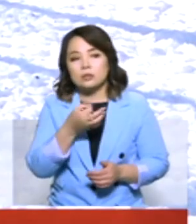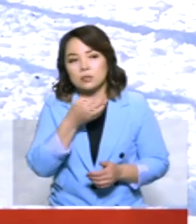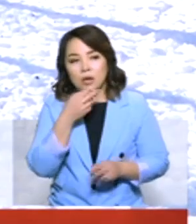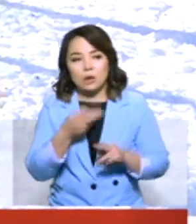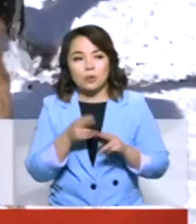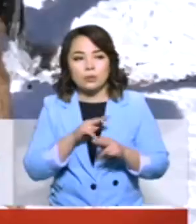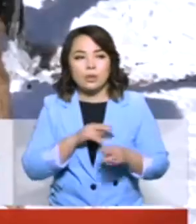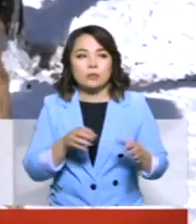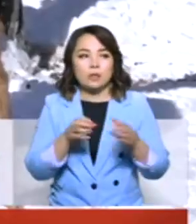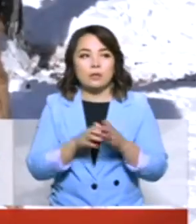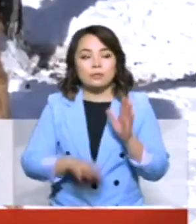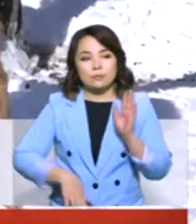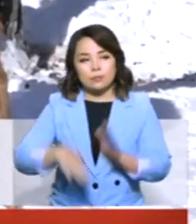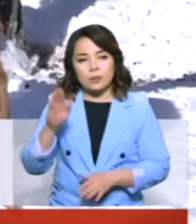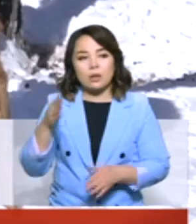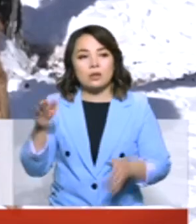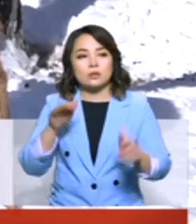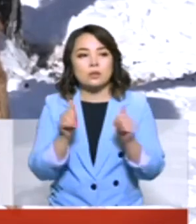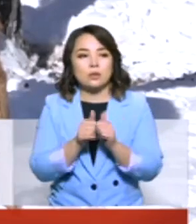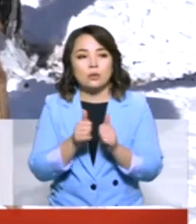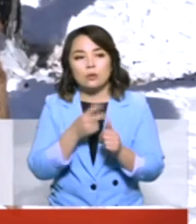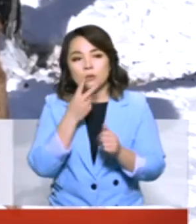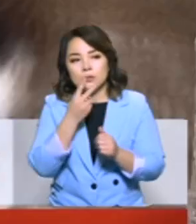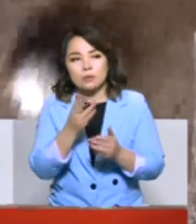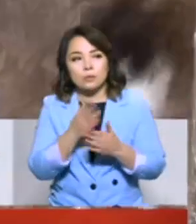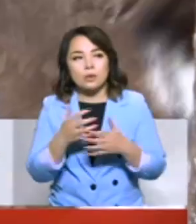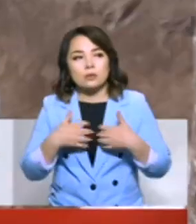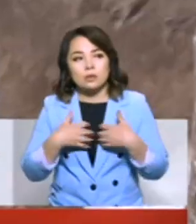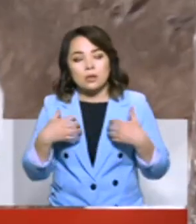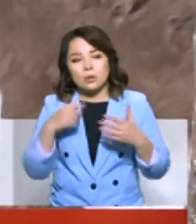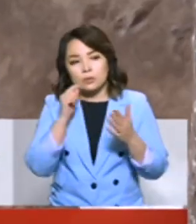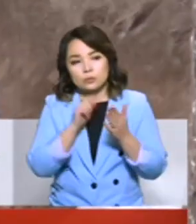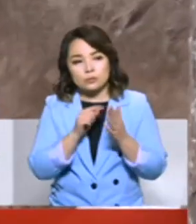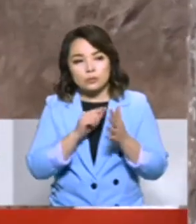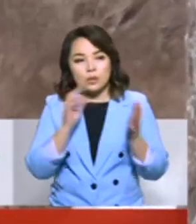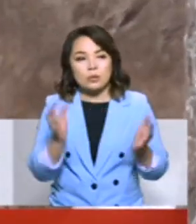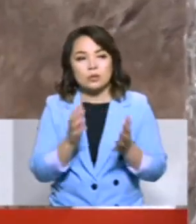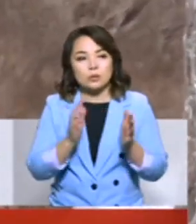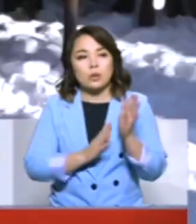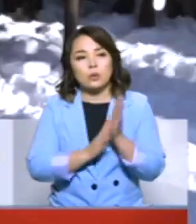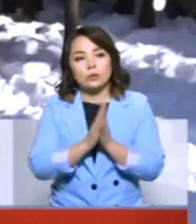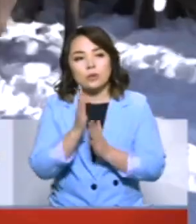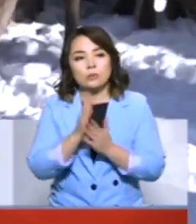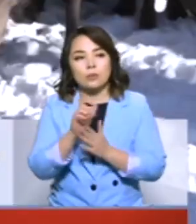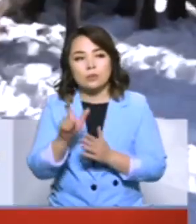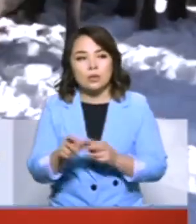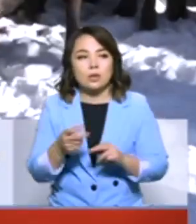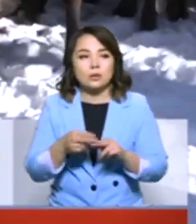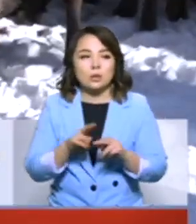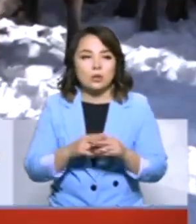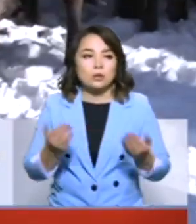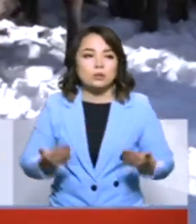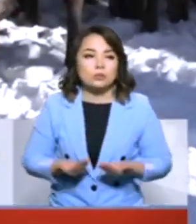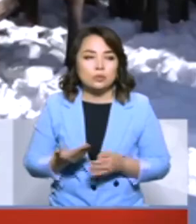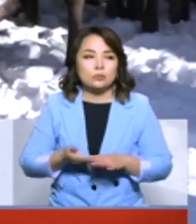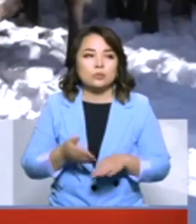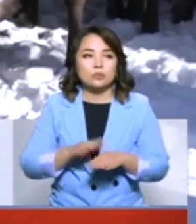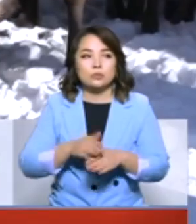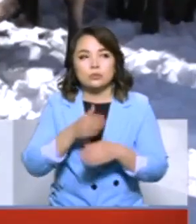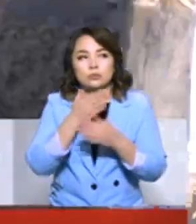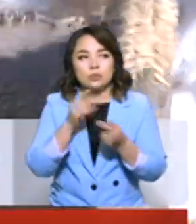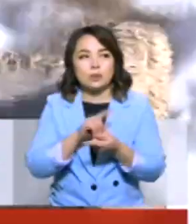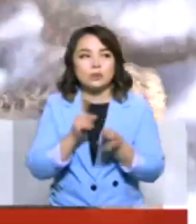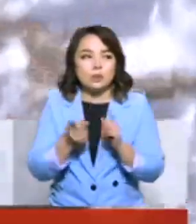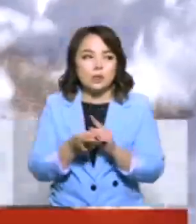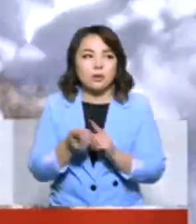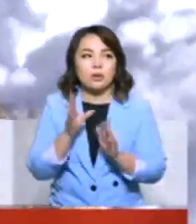де сол. Бала кезінен тау-тасты аралап, аң-құсқа қамқорлық көрсетіп өскендіктен бұл жұмыста қиынға соқпаған.